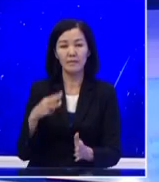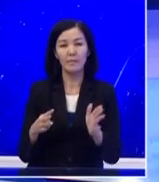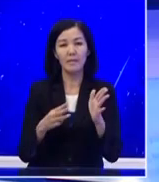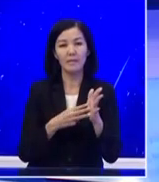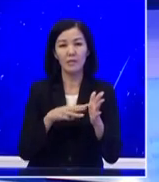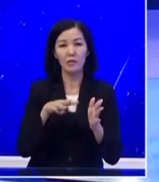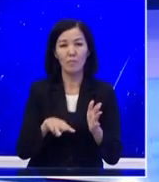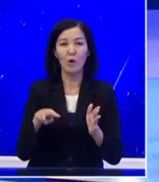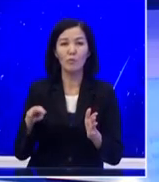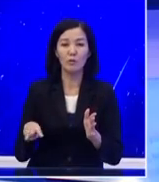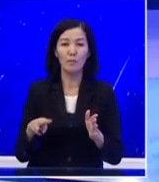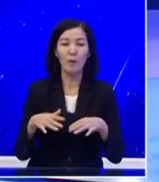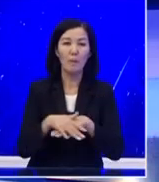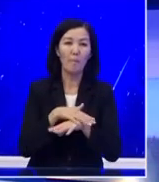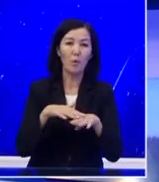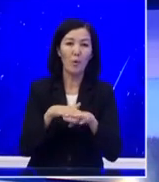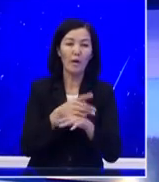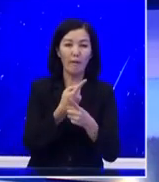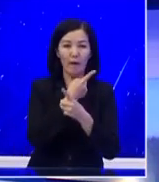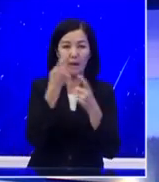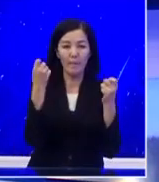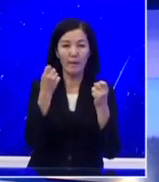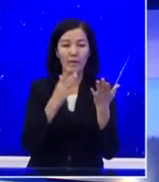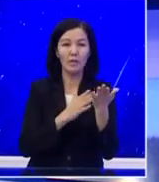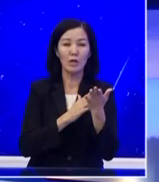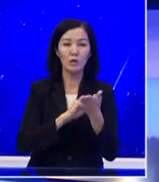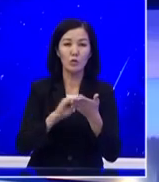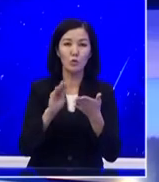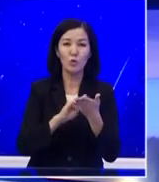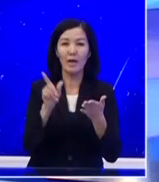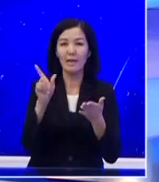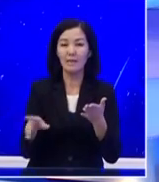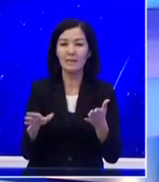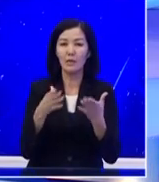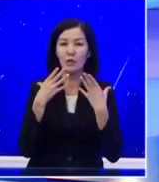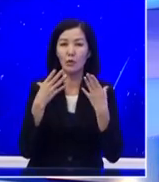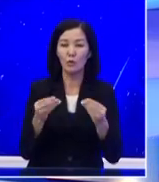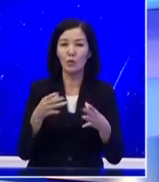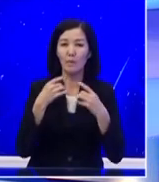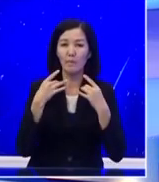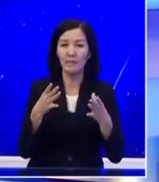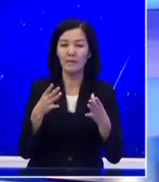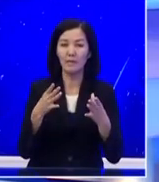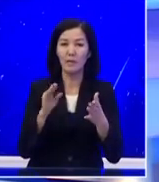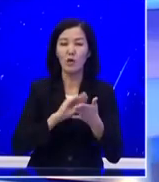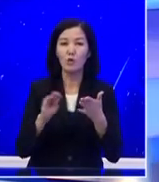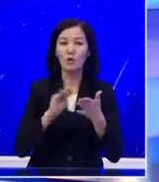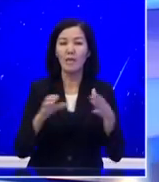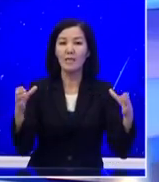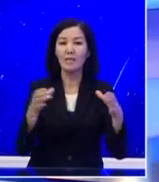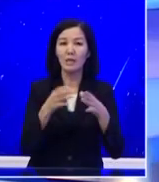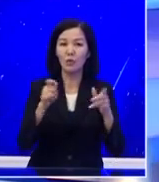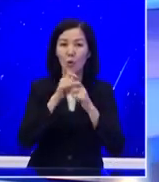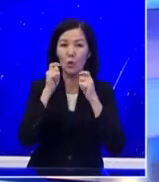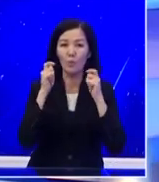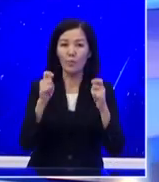28-ші маусым. Бұқаралық ақпарат құралдары қызметкерлер күні. Мереке қарсаңында тілшілер қауымының бір тобы марапатталды. Елдің елеулі